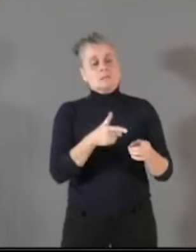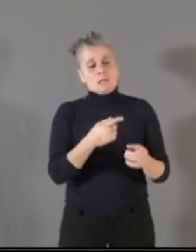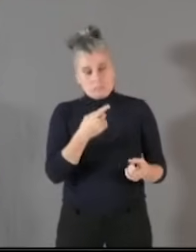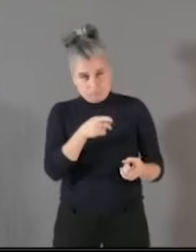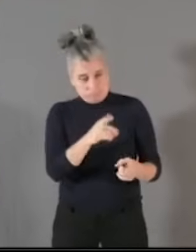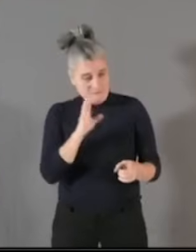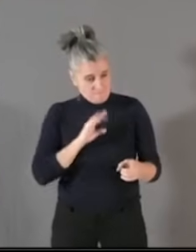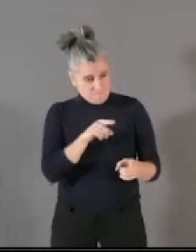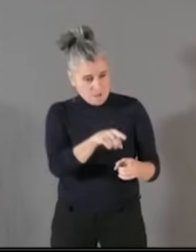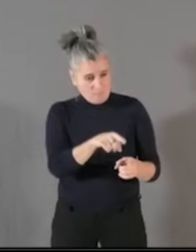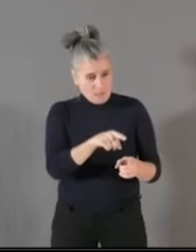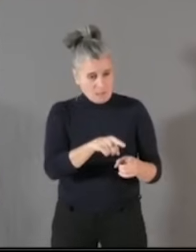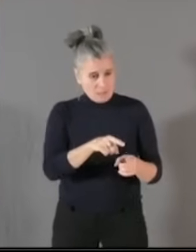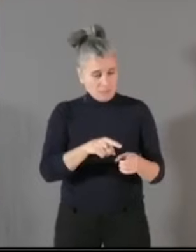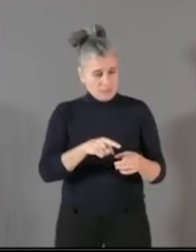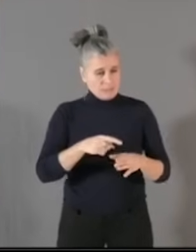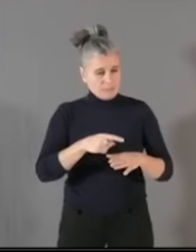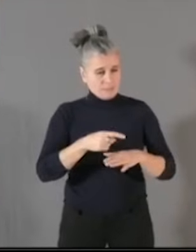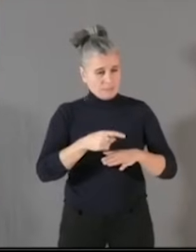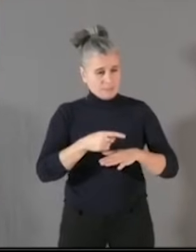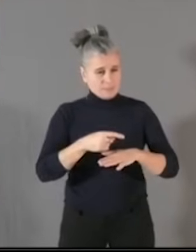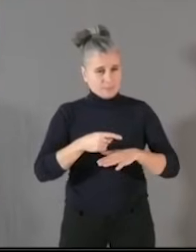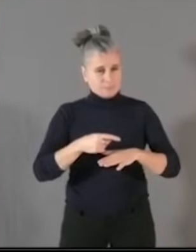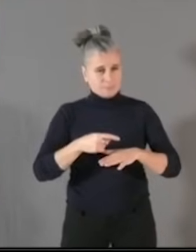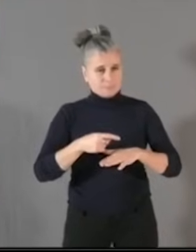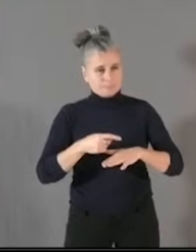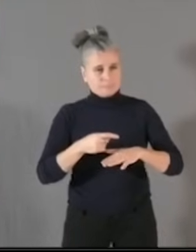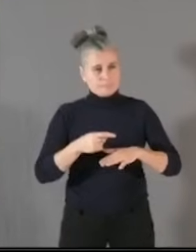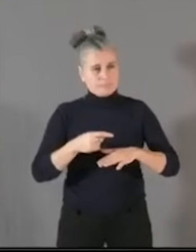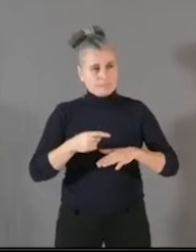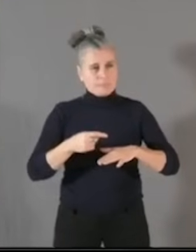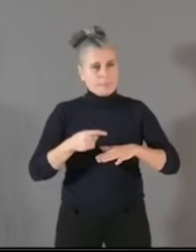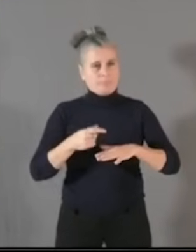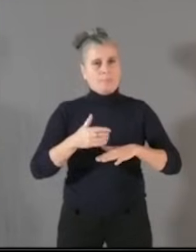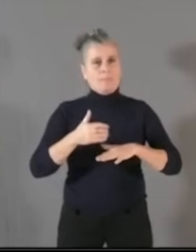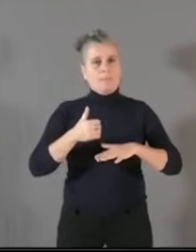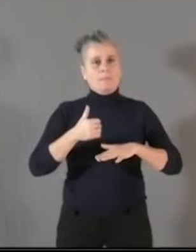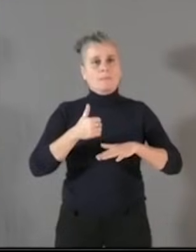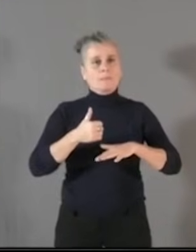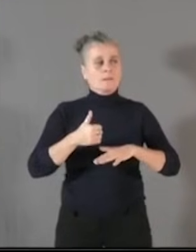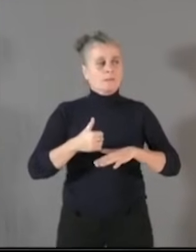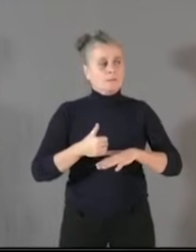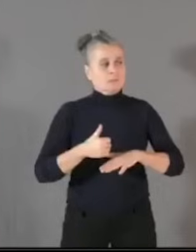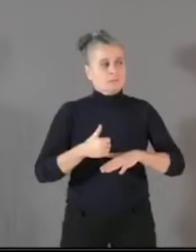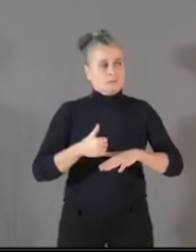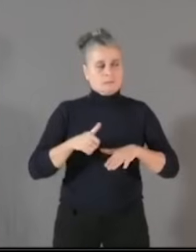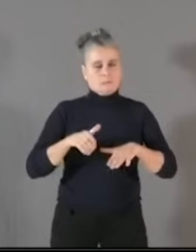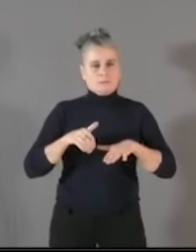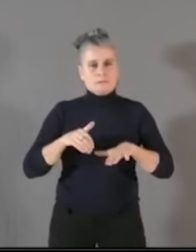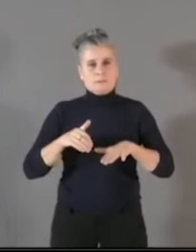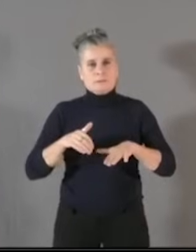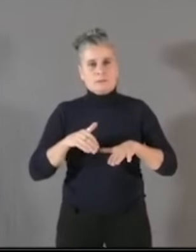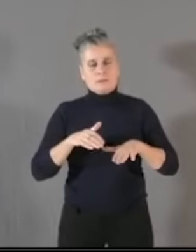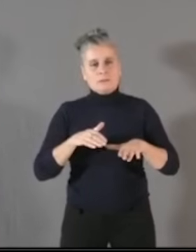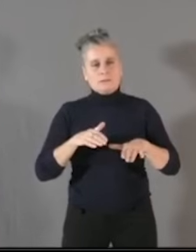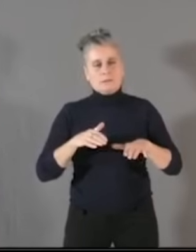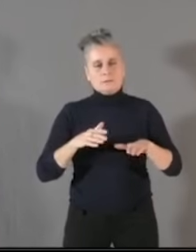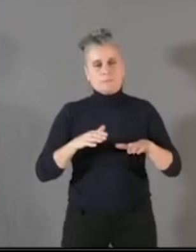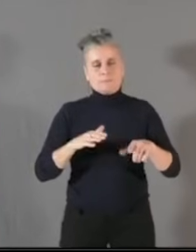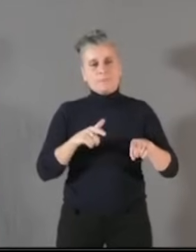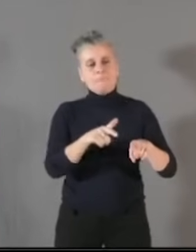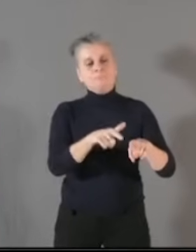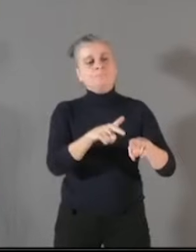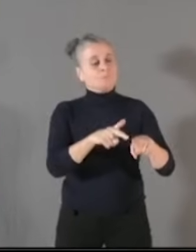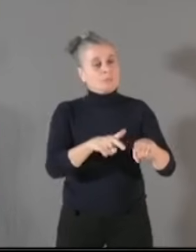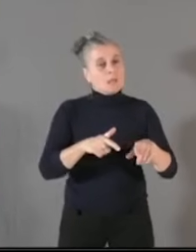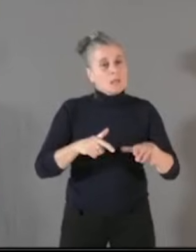Oui, moi aussi, ça me scandalise, mes chers élus de gauche. Je vois que ça vous met dans un état de crispation. Eh bien.